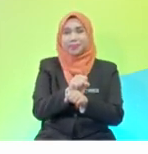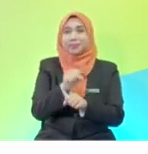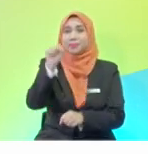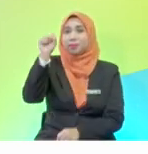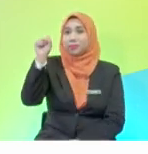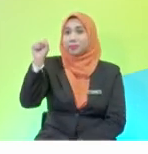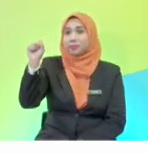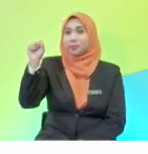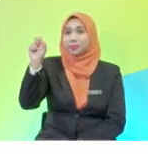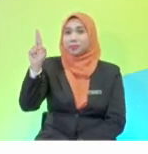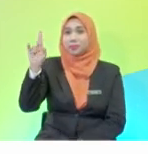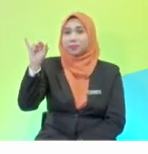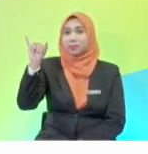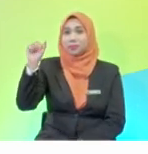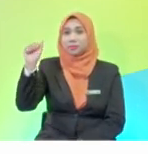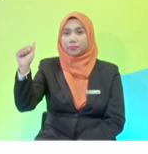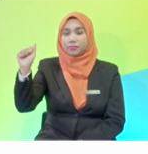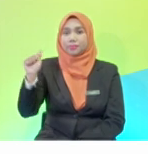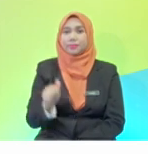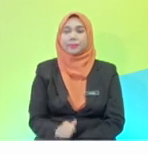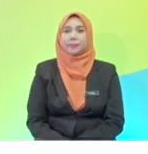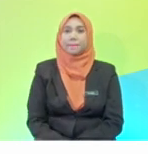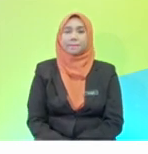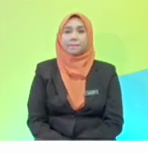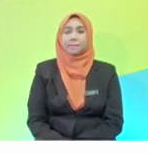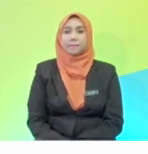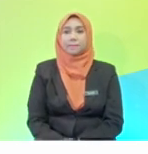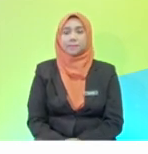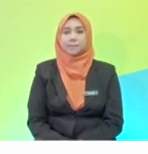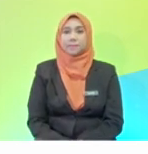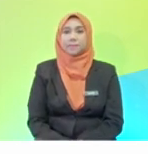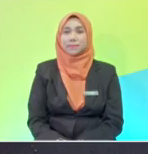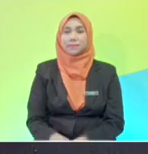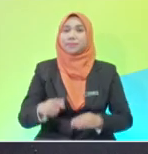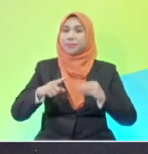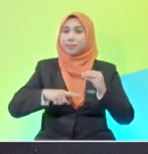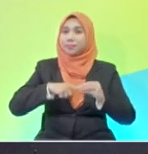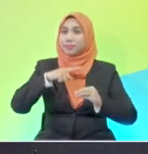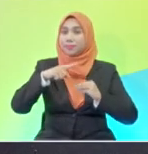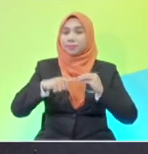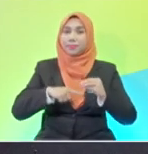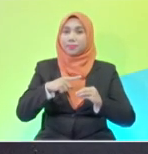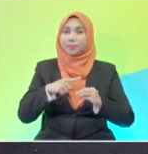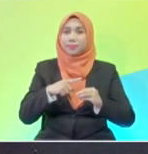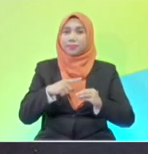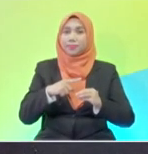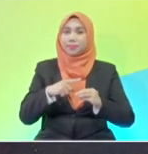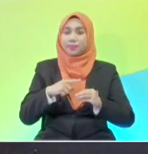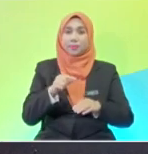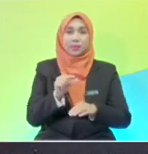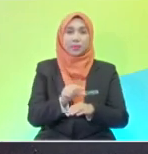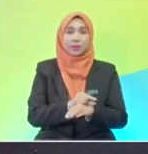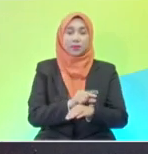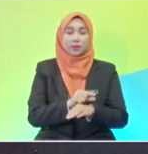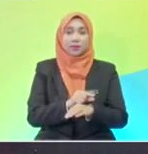mengelilingi matahari Oke seterusnya kita akan belajar tentang kegunaan matahari